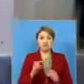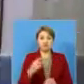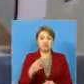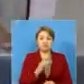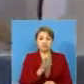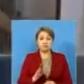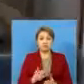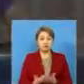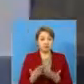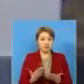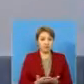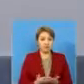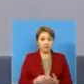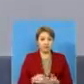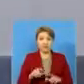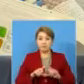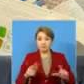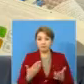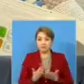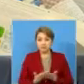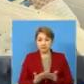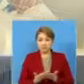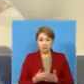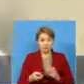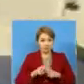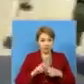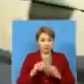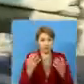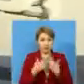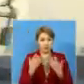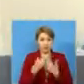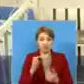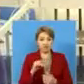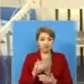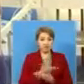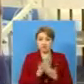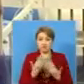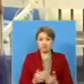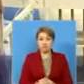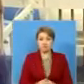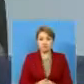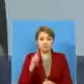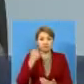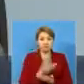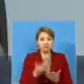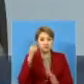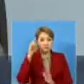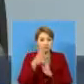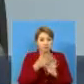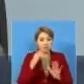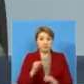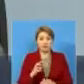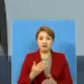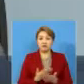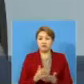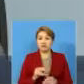28,4%. Что касается оснащенности стационаров, то, по крайней мере, проблем с аппаратами ИВЛ сейчас нет. Вы должны понимать, что ИВЛ-аппараты – это не